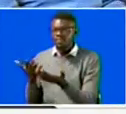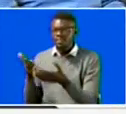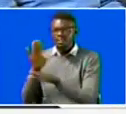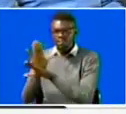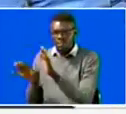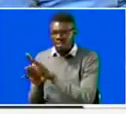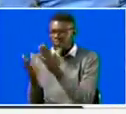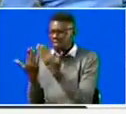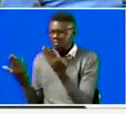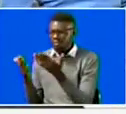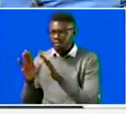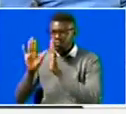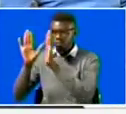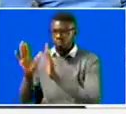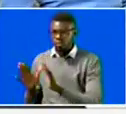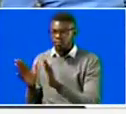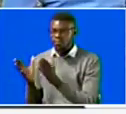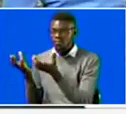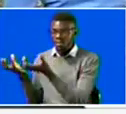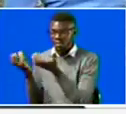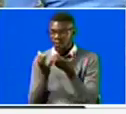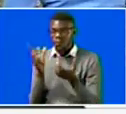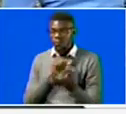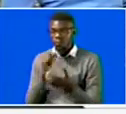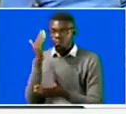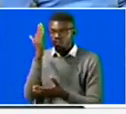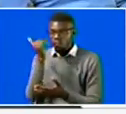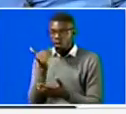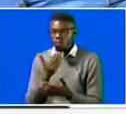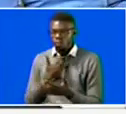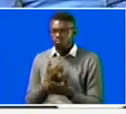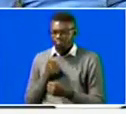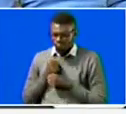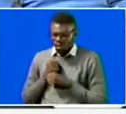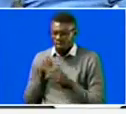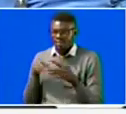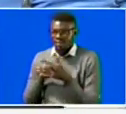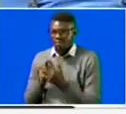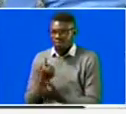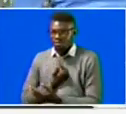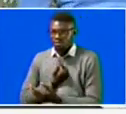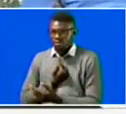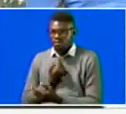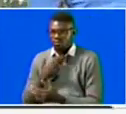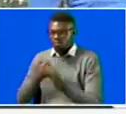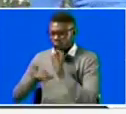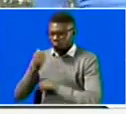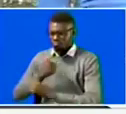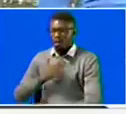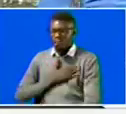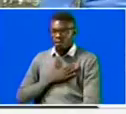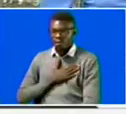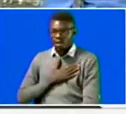necessary stuff ambazo tulikuwa na need because we wanted to stand alone. Okay. Ndio tuweze kufanya vitu vile tunataka. All